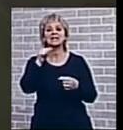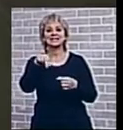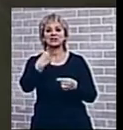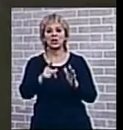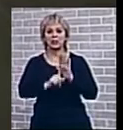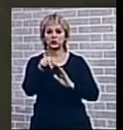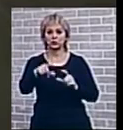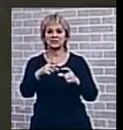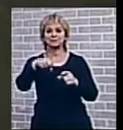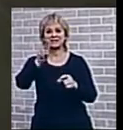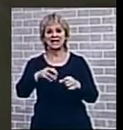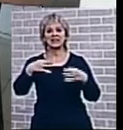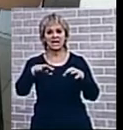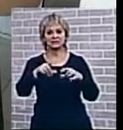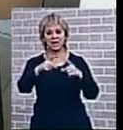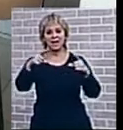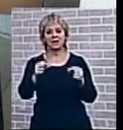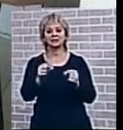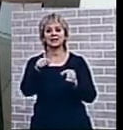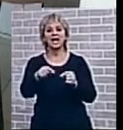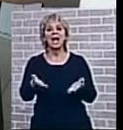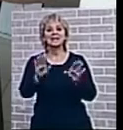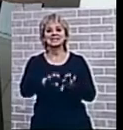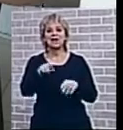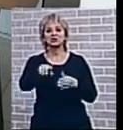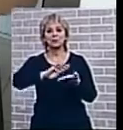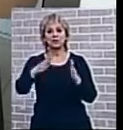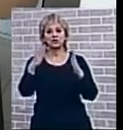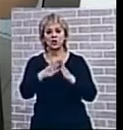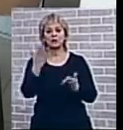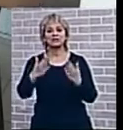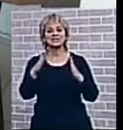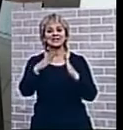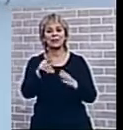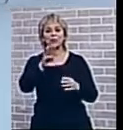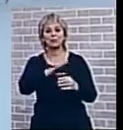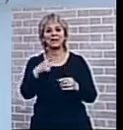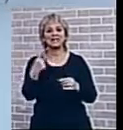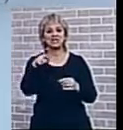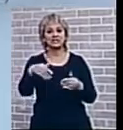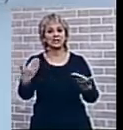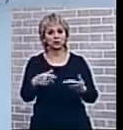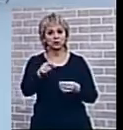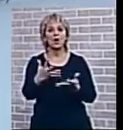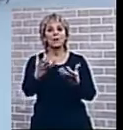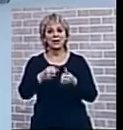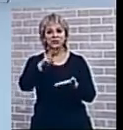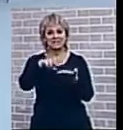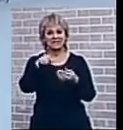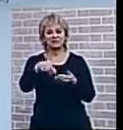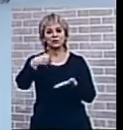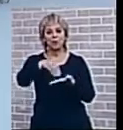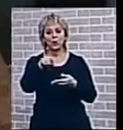им начнут выдавать специальные транспортные карты. Оставшиеся без домов, если дома эти были единственным жильем, получат сертификаты